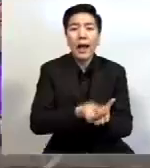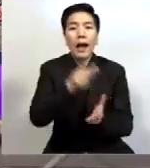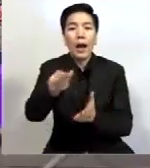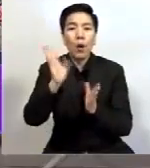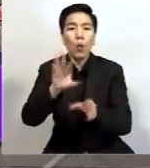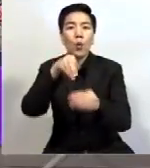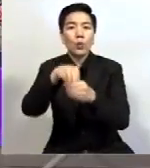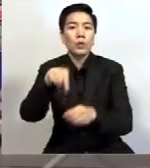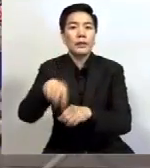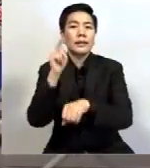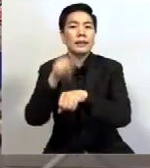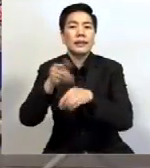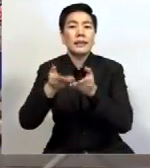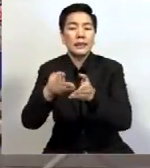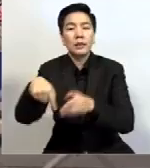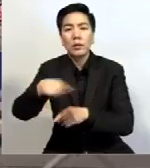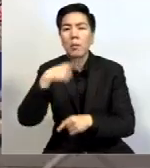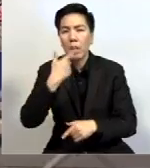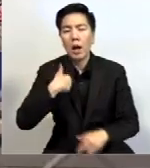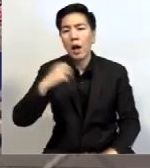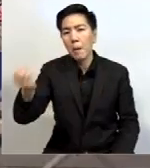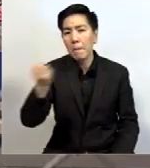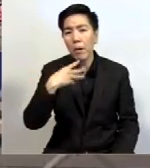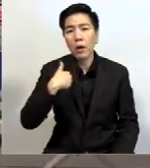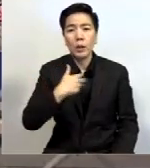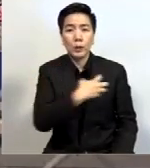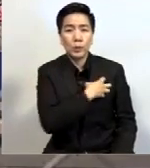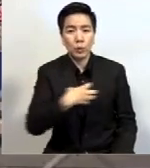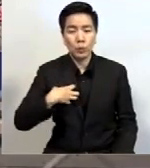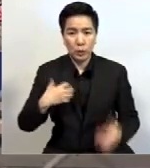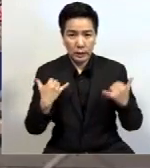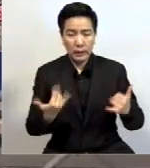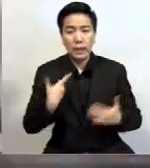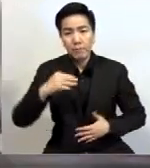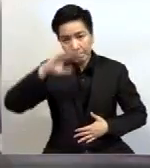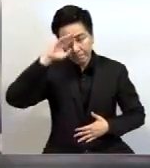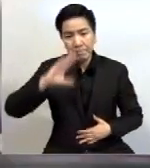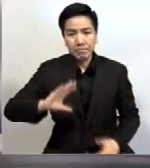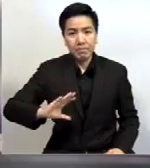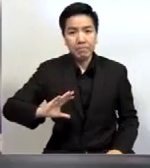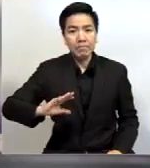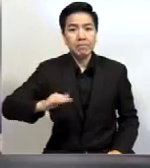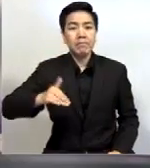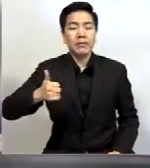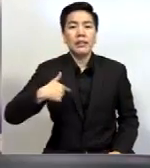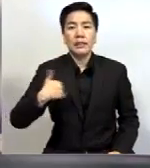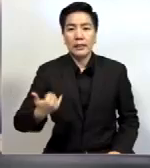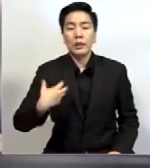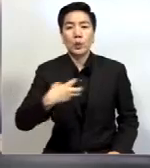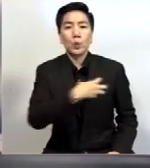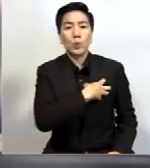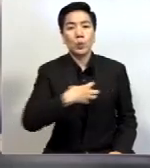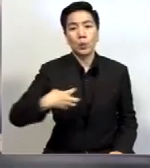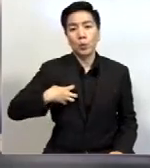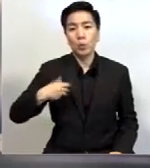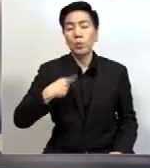คนที่ต้องการบางคนก็มีการแจ้งกลับมายังสถานทูตนะคะว่าตอนนี้เนี่ยอาการดีขึ้นตามลำดับซึ่งทางสถานเอกอั